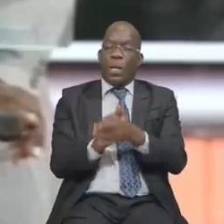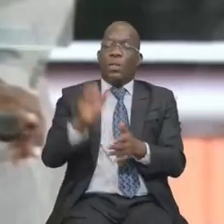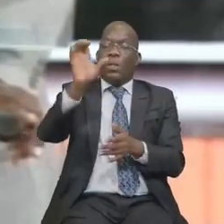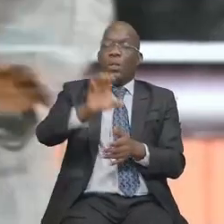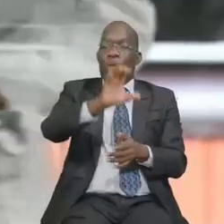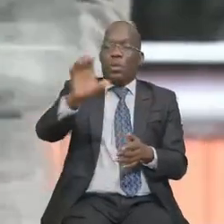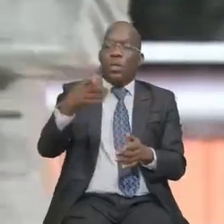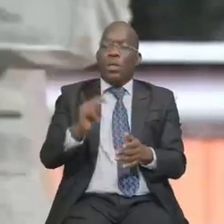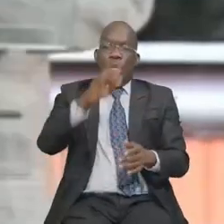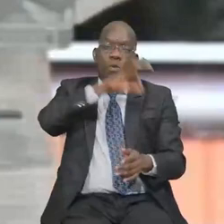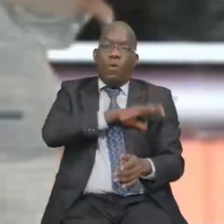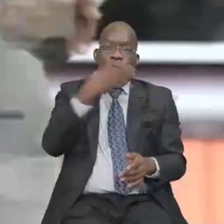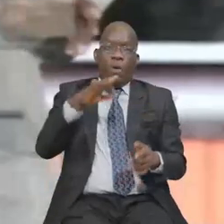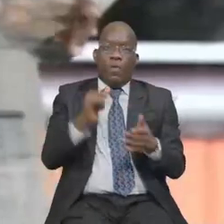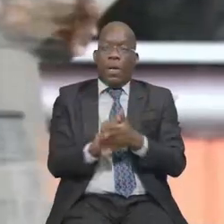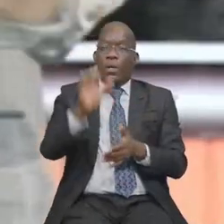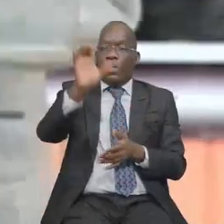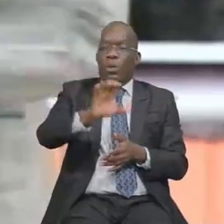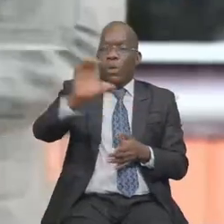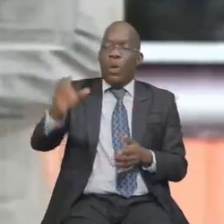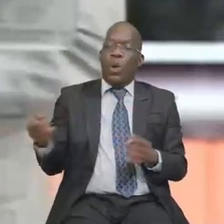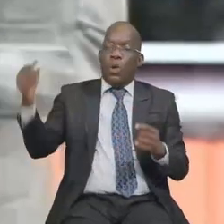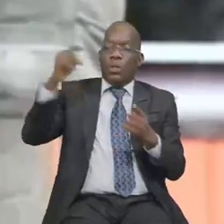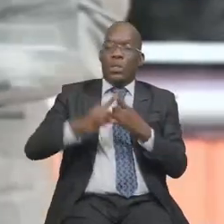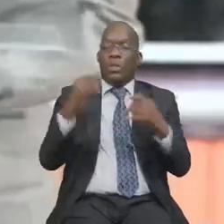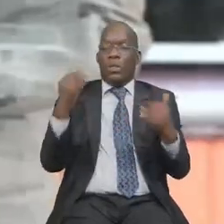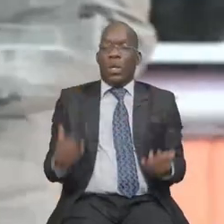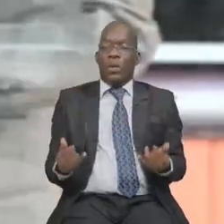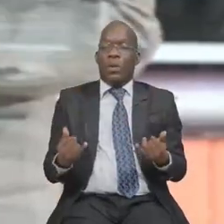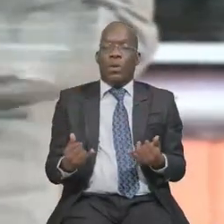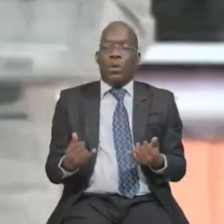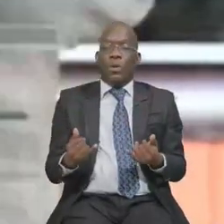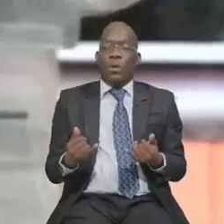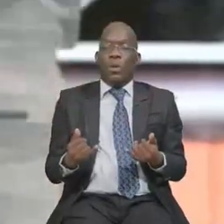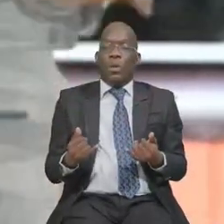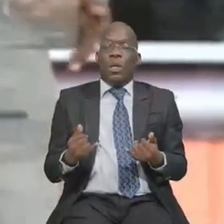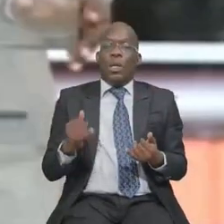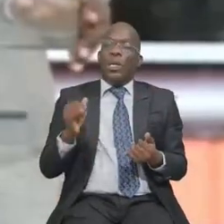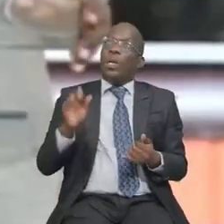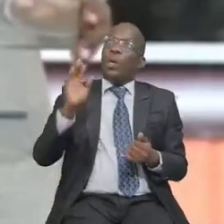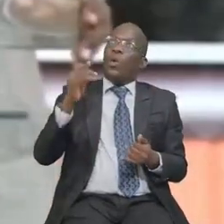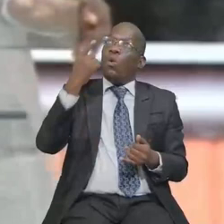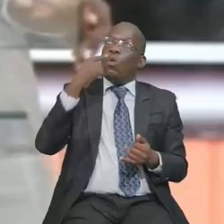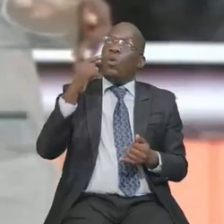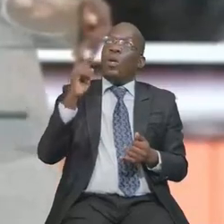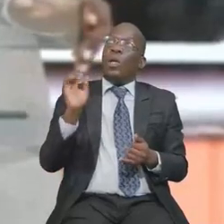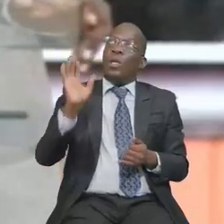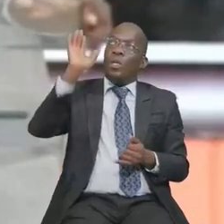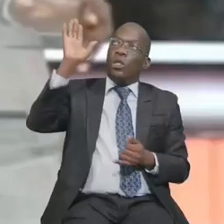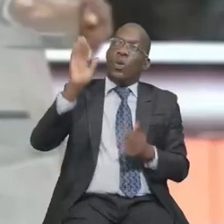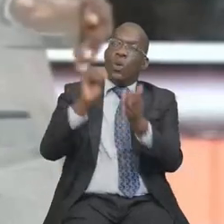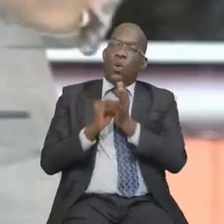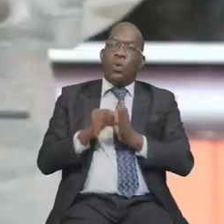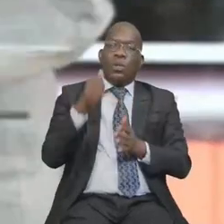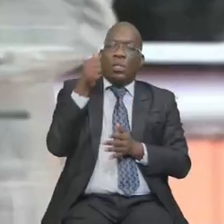croix, continue jusqu'à ce jour, parce que lui-même a porté nos péchés